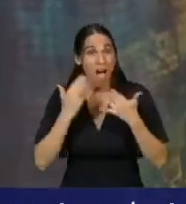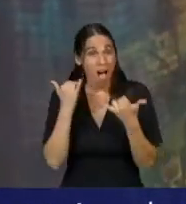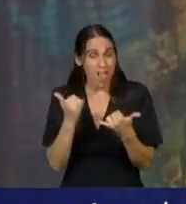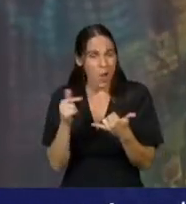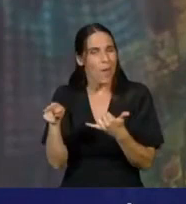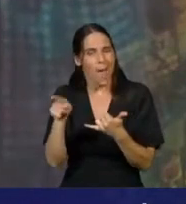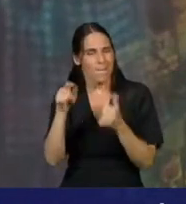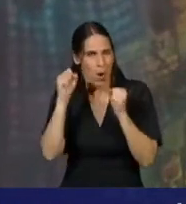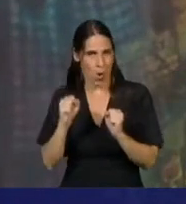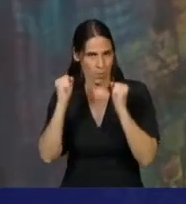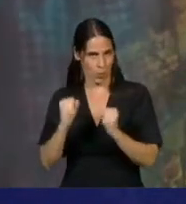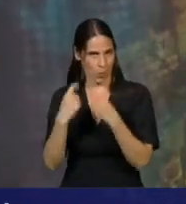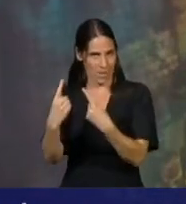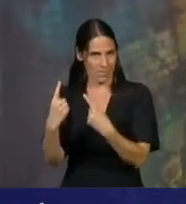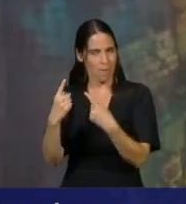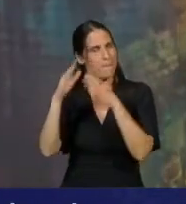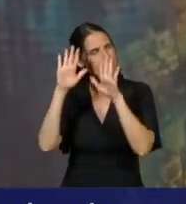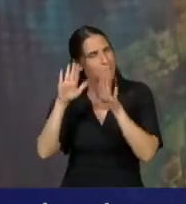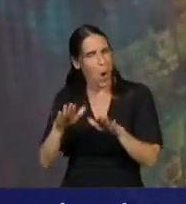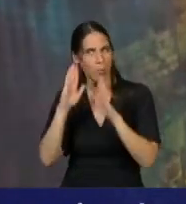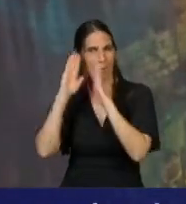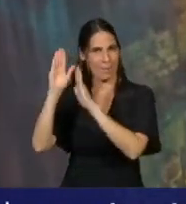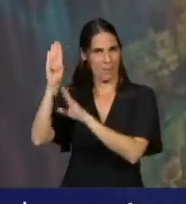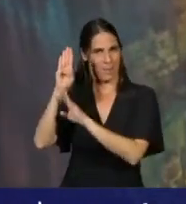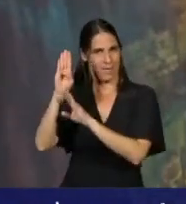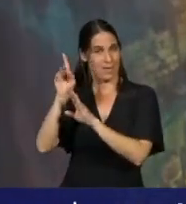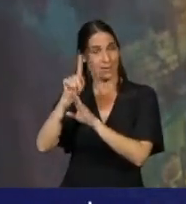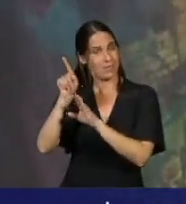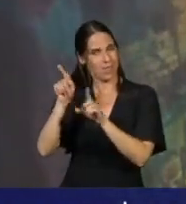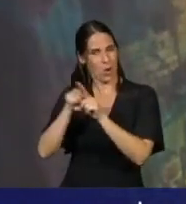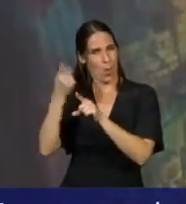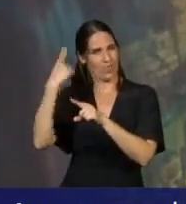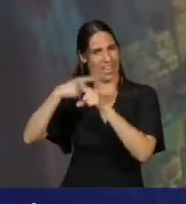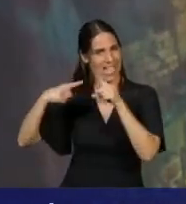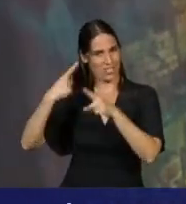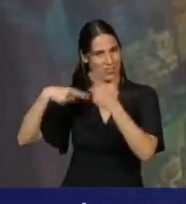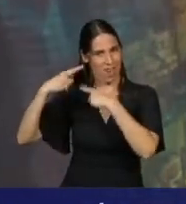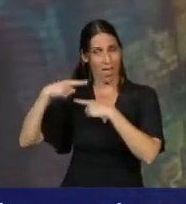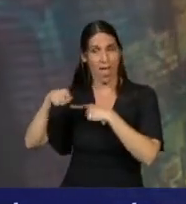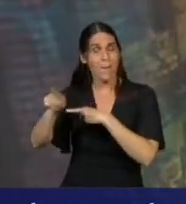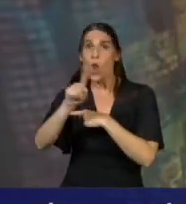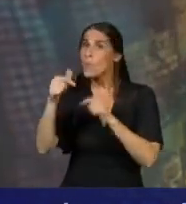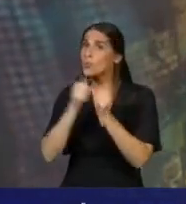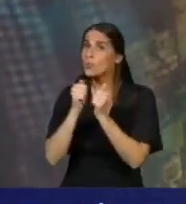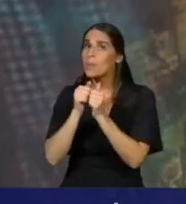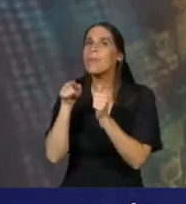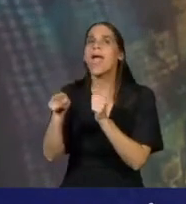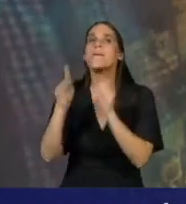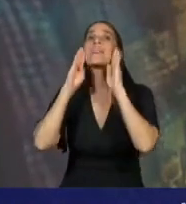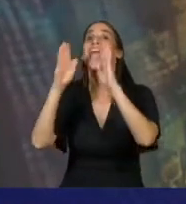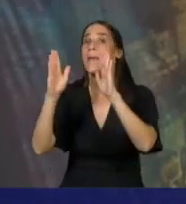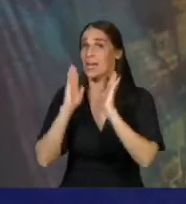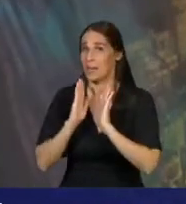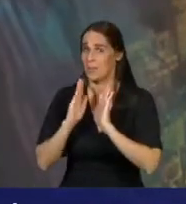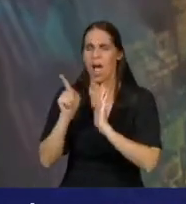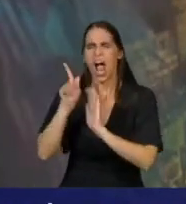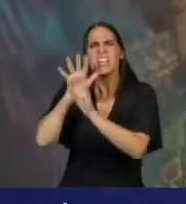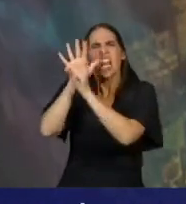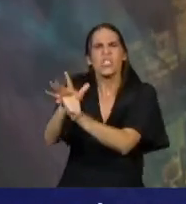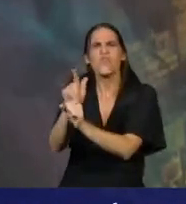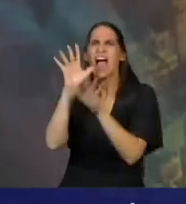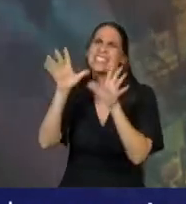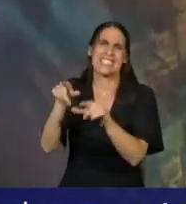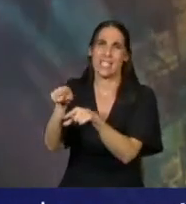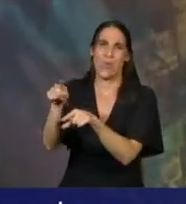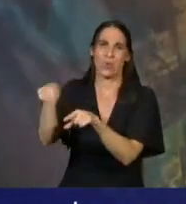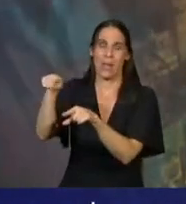פחות בטוחים בעצמם ובנתניהו מאשר הם היו לפני חצי שנה. הם לא מטומטמים, הם נאמנים. אז אל תלחצו עליהם ואל תשנאו